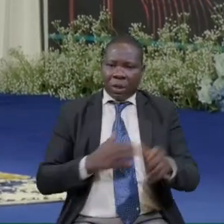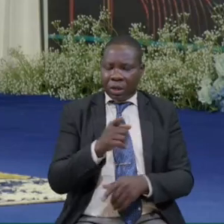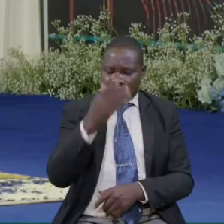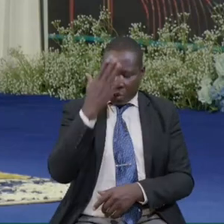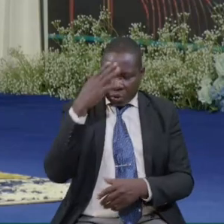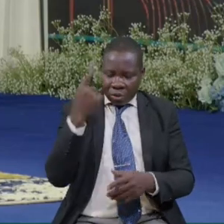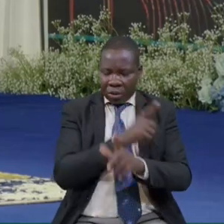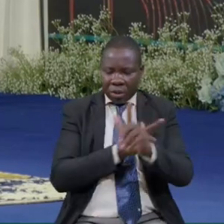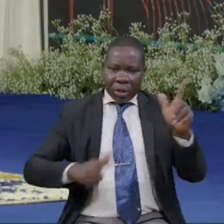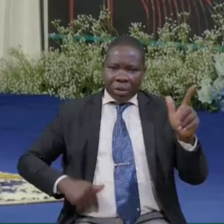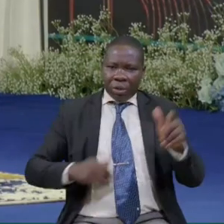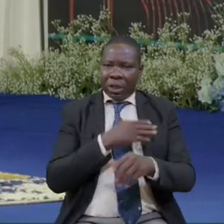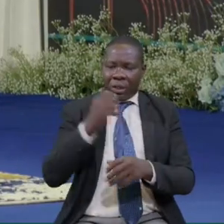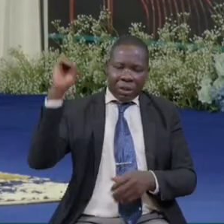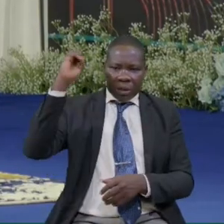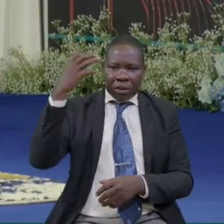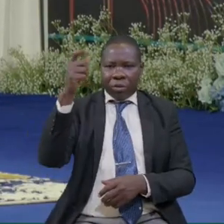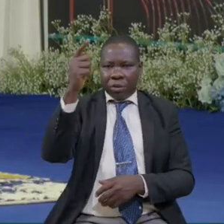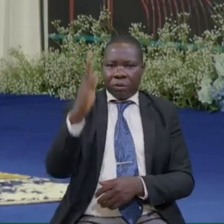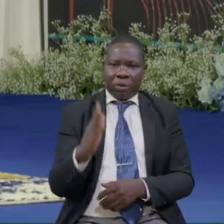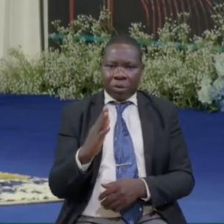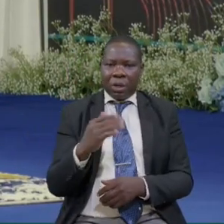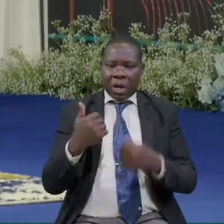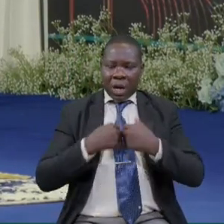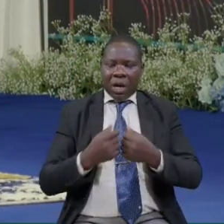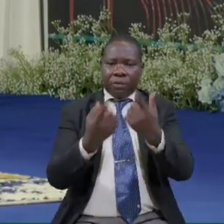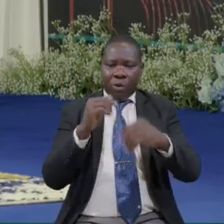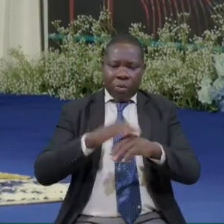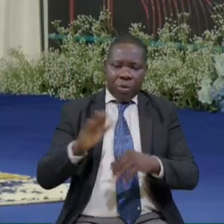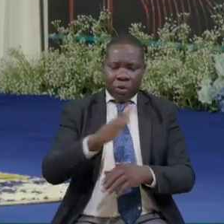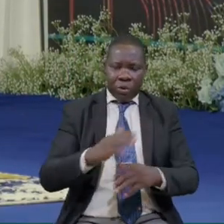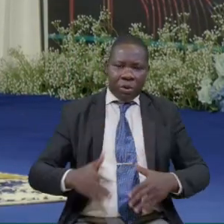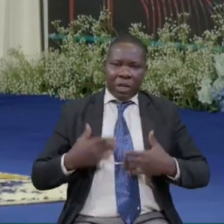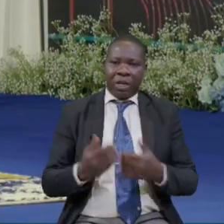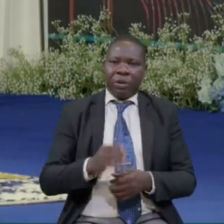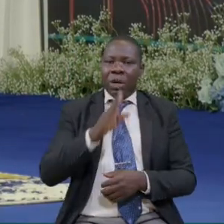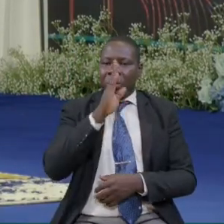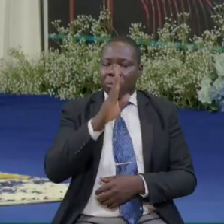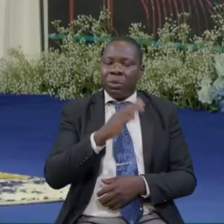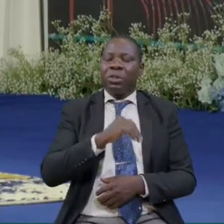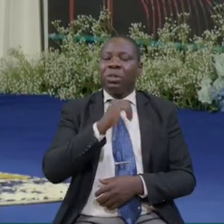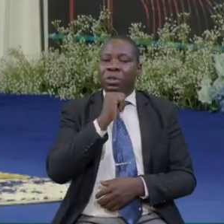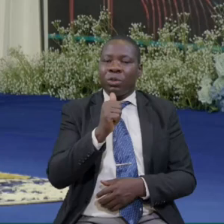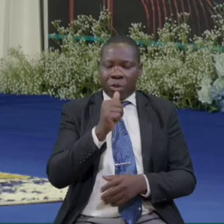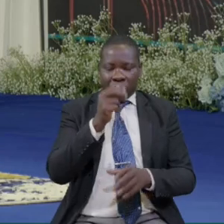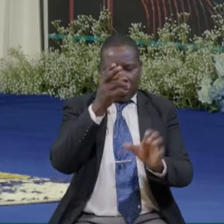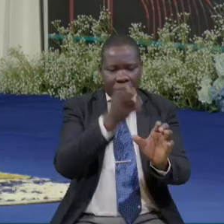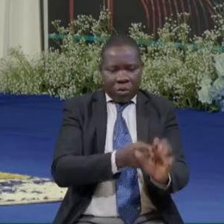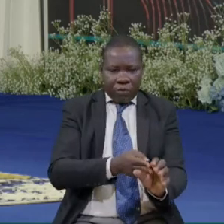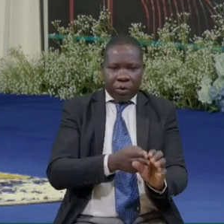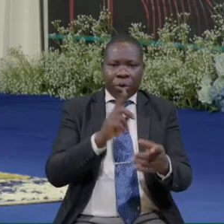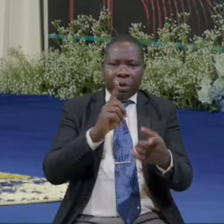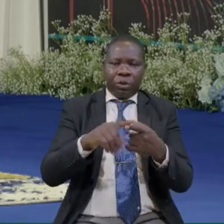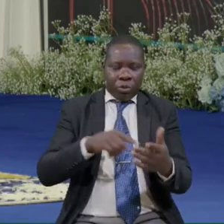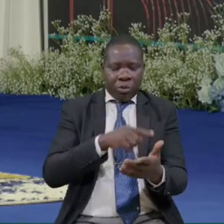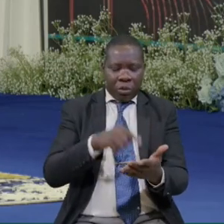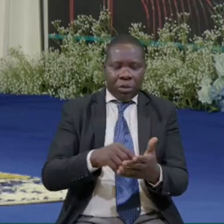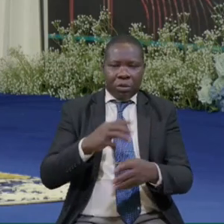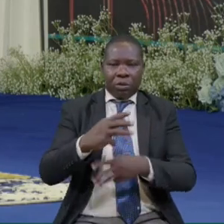Seigneur, et la grâce de Dieu est venue dans votre vie. Ne vous conformez pas au siècle